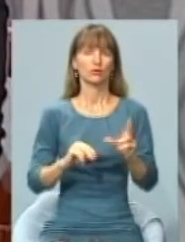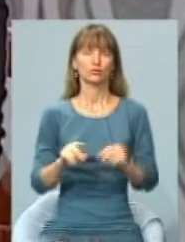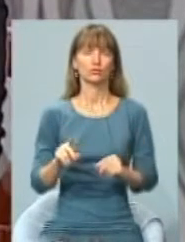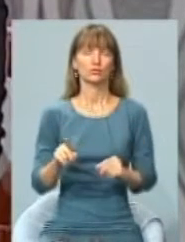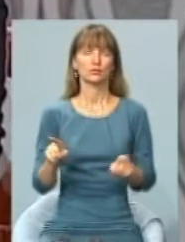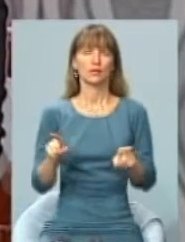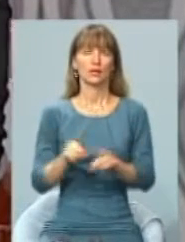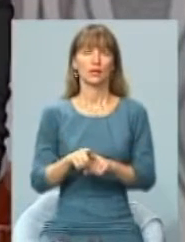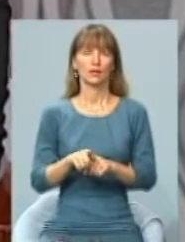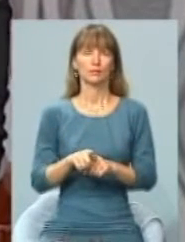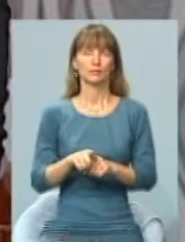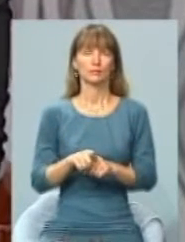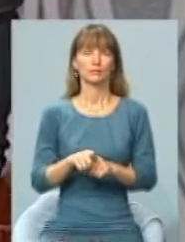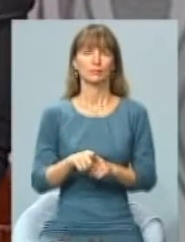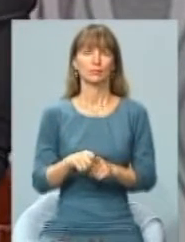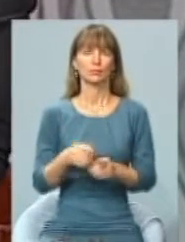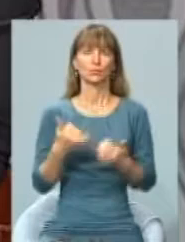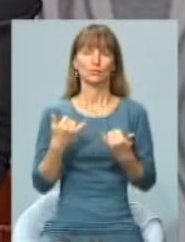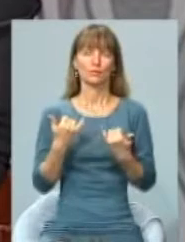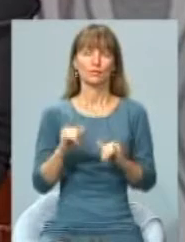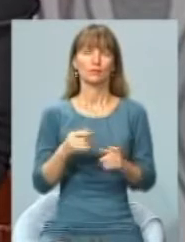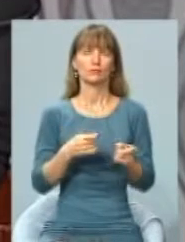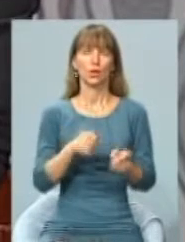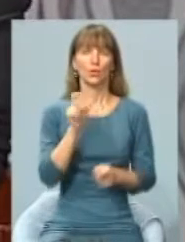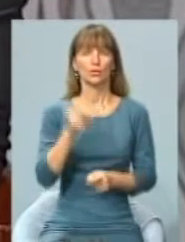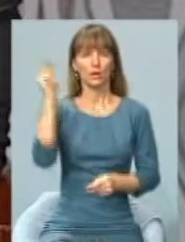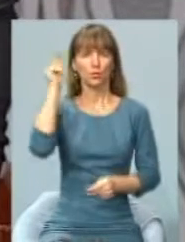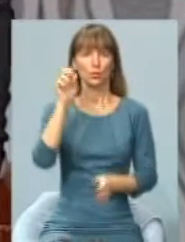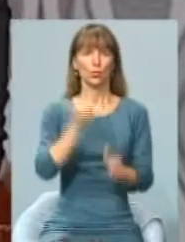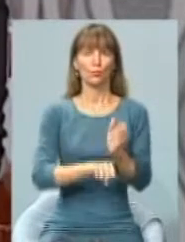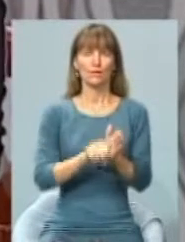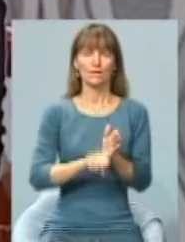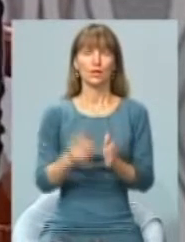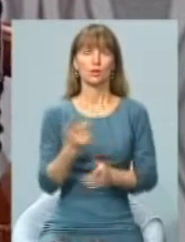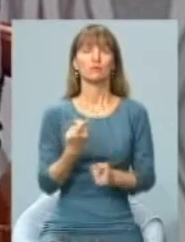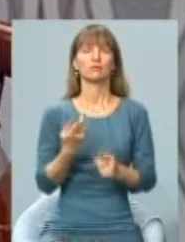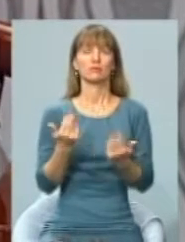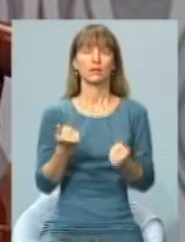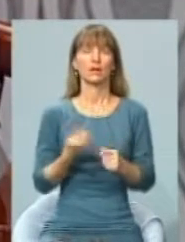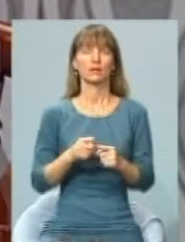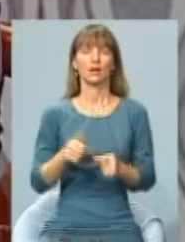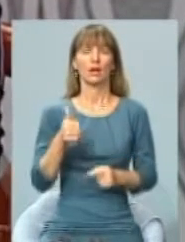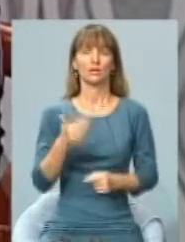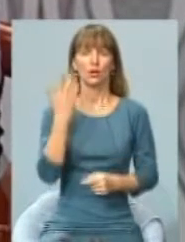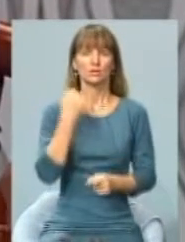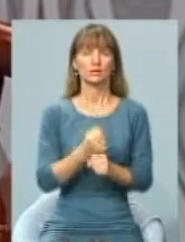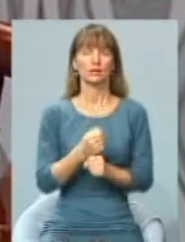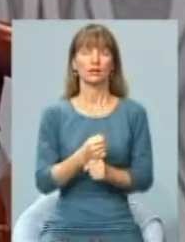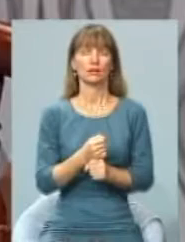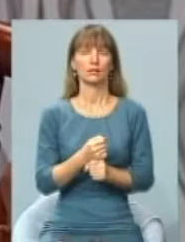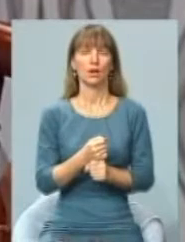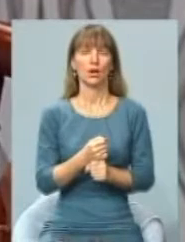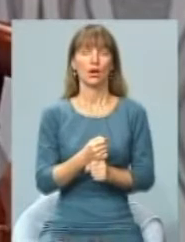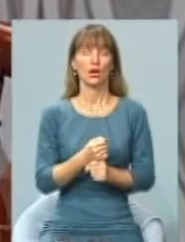вона більш такого, люди навчились воювати, вбивати один одного. Ну, так, дійсно, це прикольно, коли створили там кулемет або ще